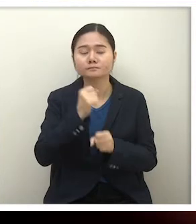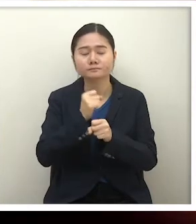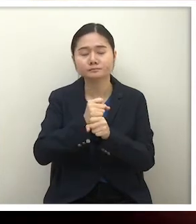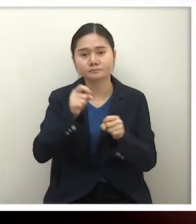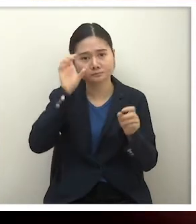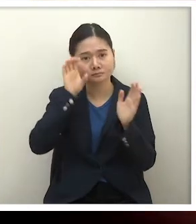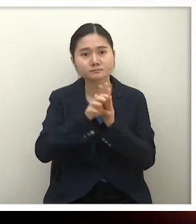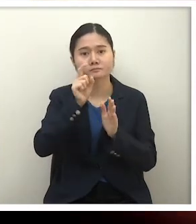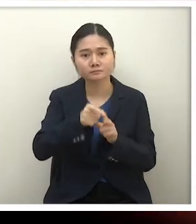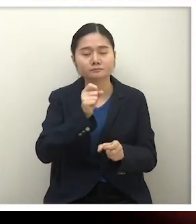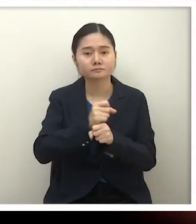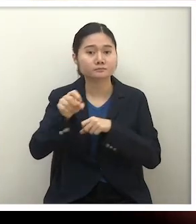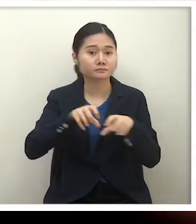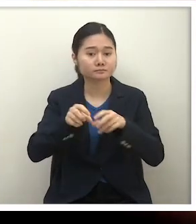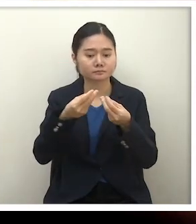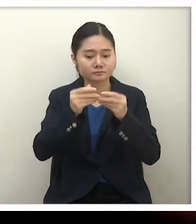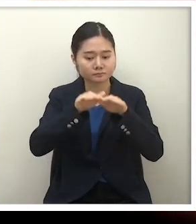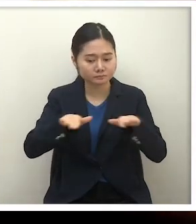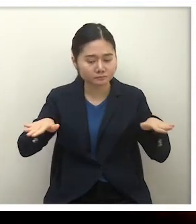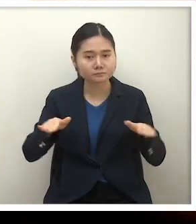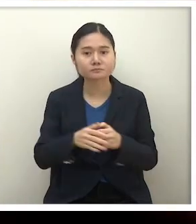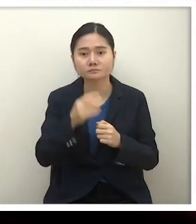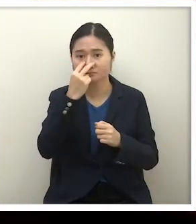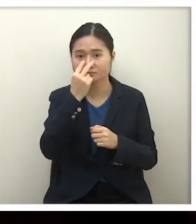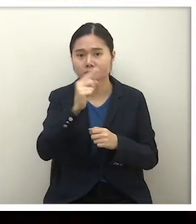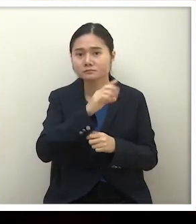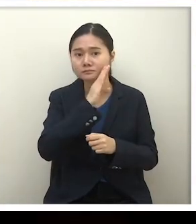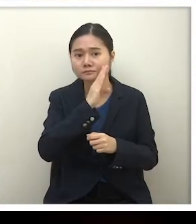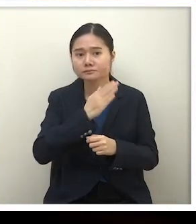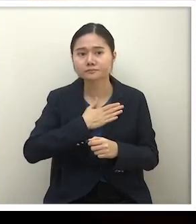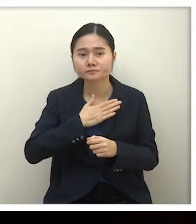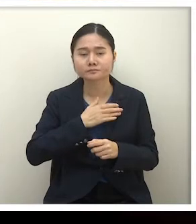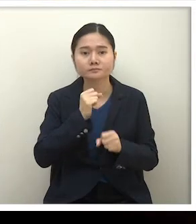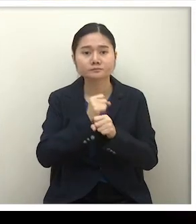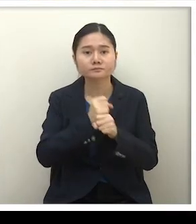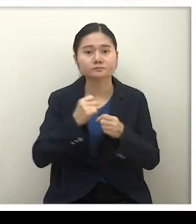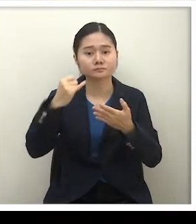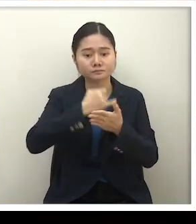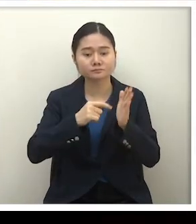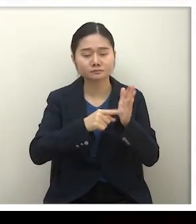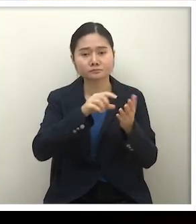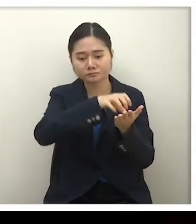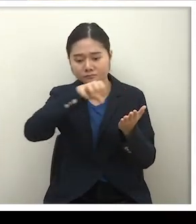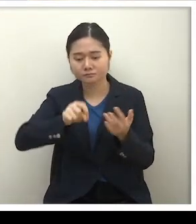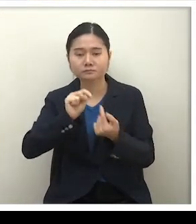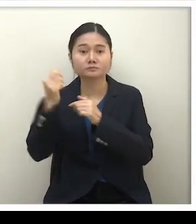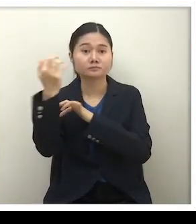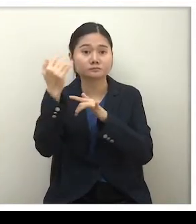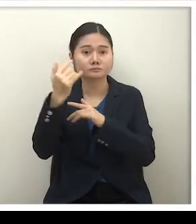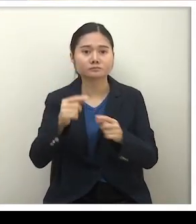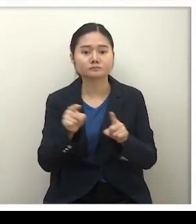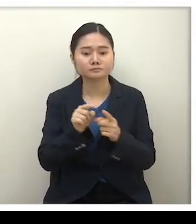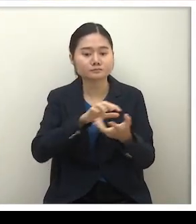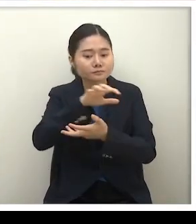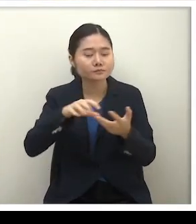ๆในการที่เรามาตกแต่งเป็นพื้นนะครับจะเห็นว่าเมื่อเราเอางานสเก็ตเข้ามาอยู่ในคอมพิวเตอร์เอามาบ